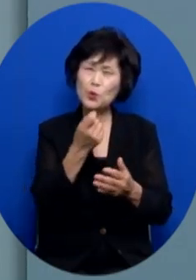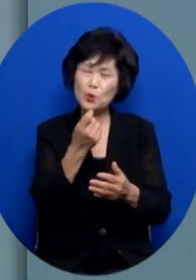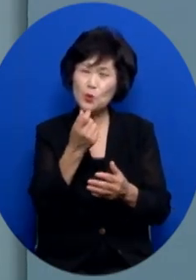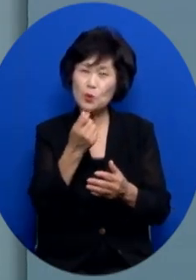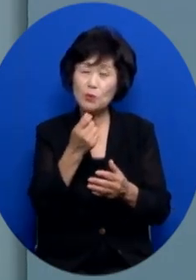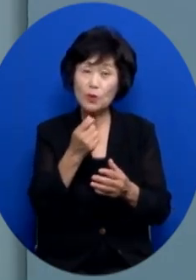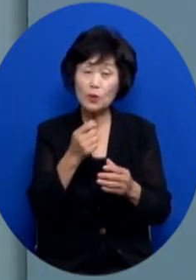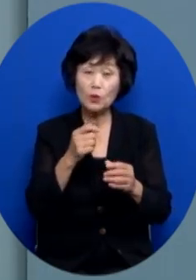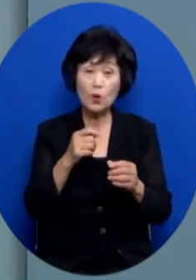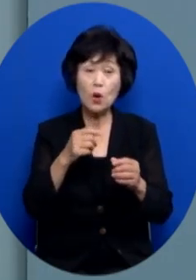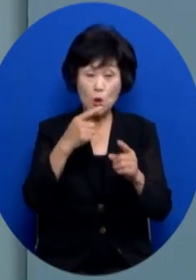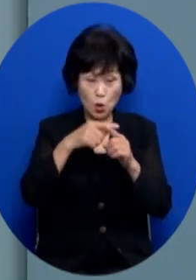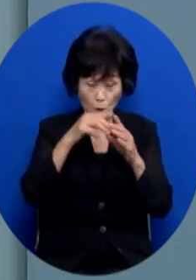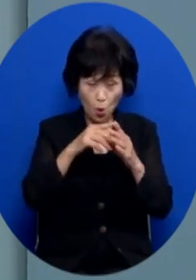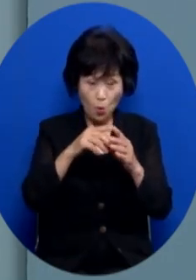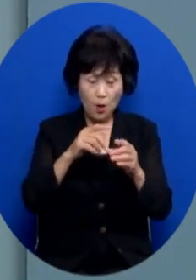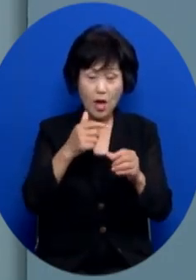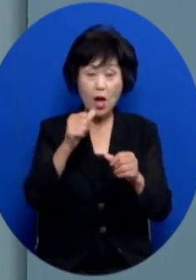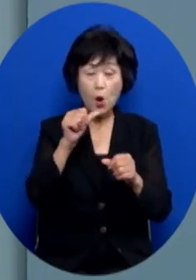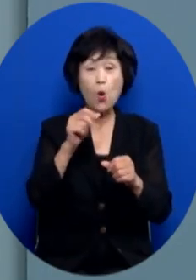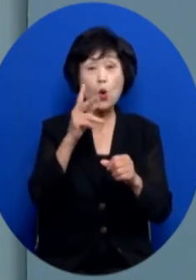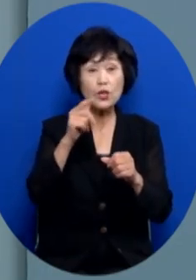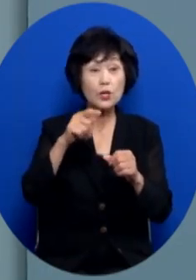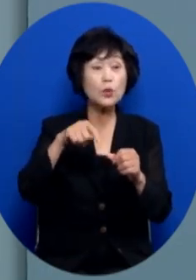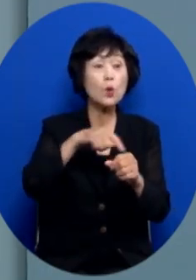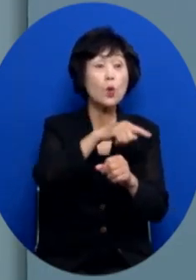, 혁신도시에위치해있어